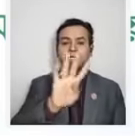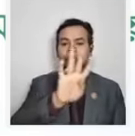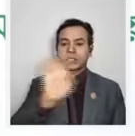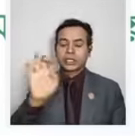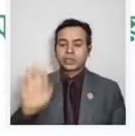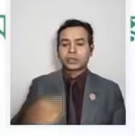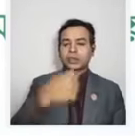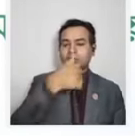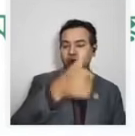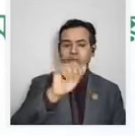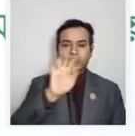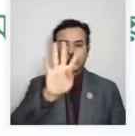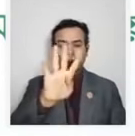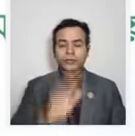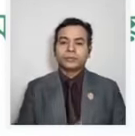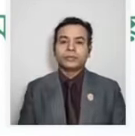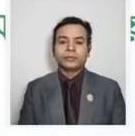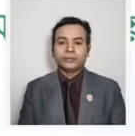সর্বমোট স্ক্রিনিং হয়েছেন